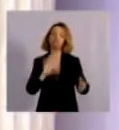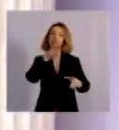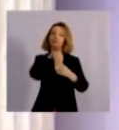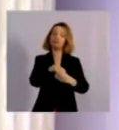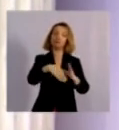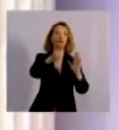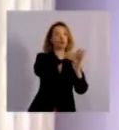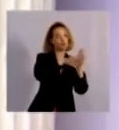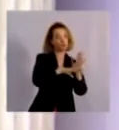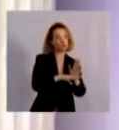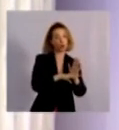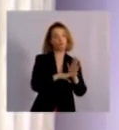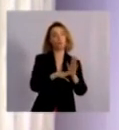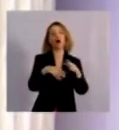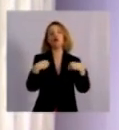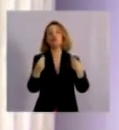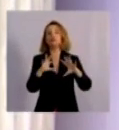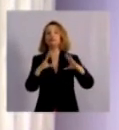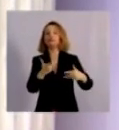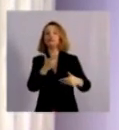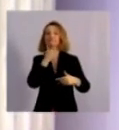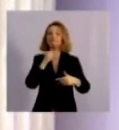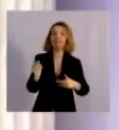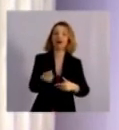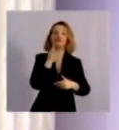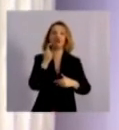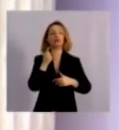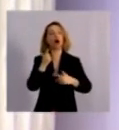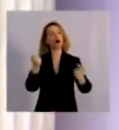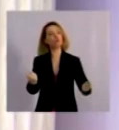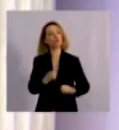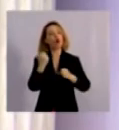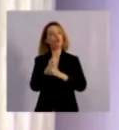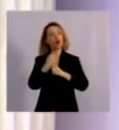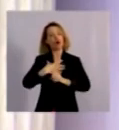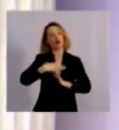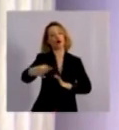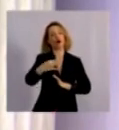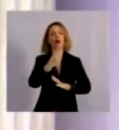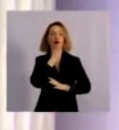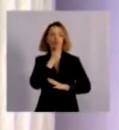ορατό επαγγελματικό προσόν, ειδοποιώντας κοσμοπολιτισμό, γλωσσομάθεια, πρακτική